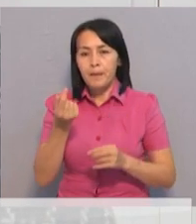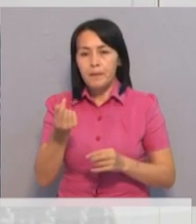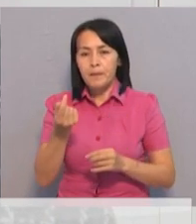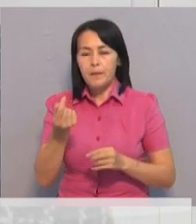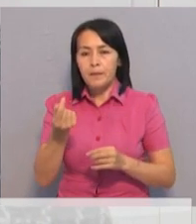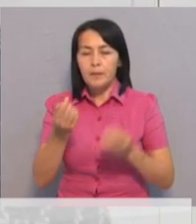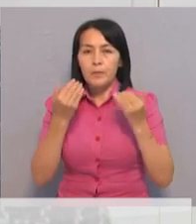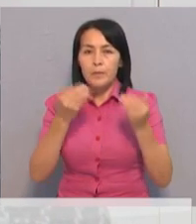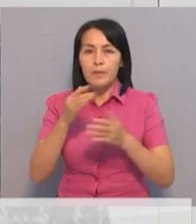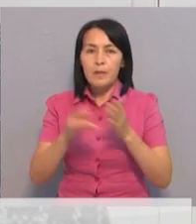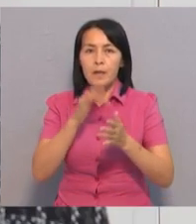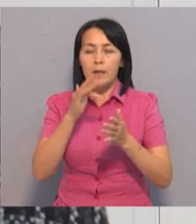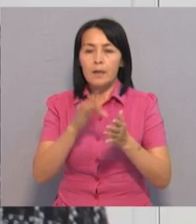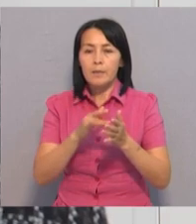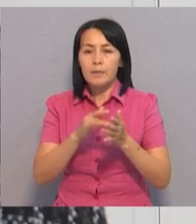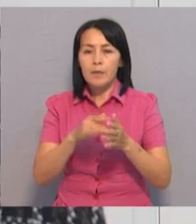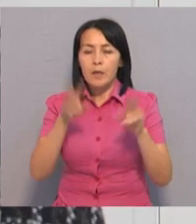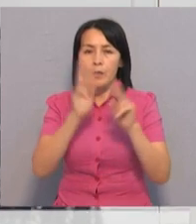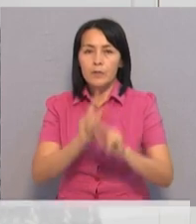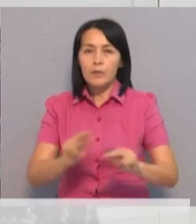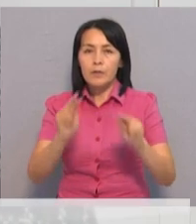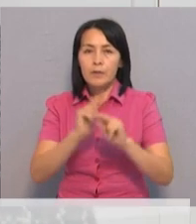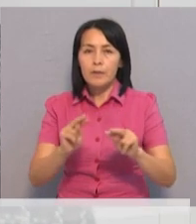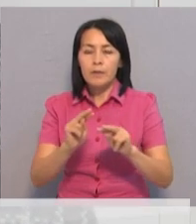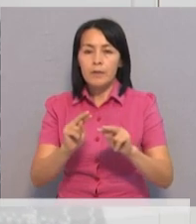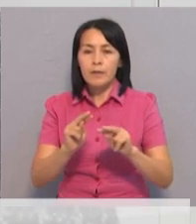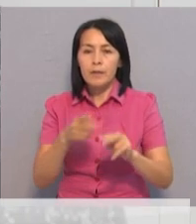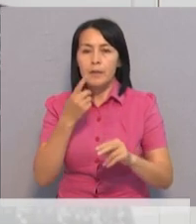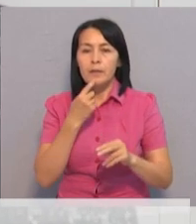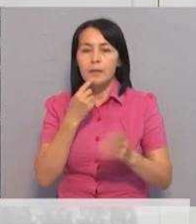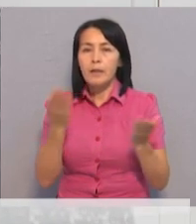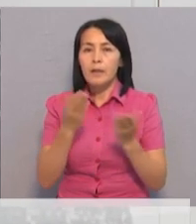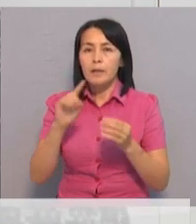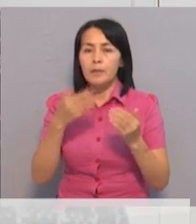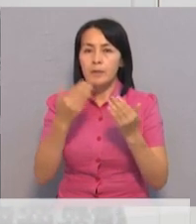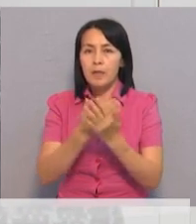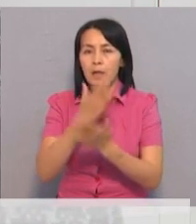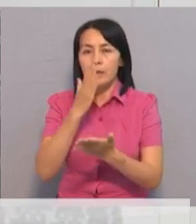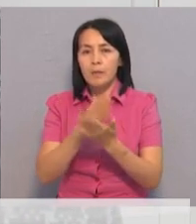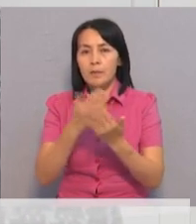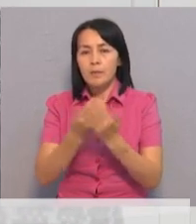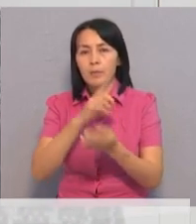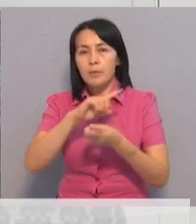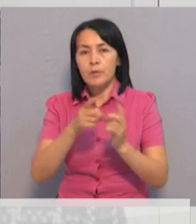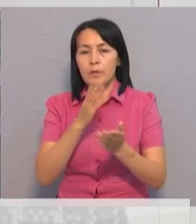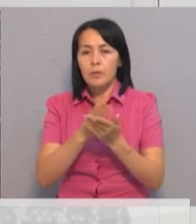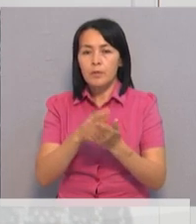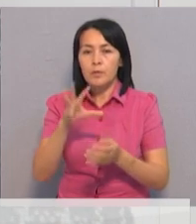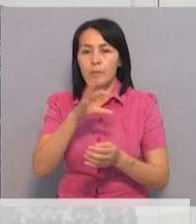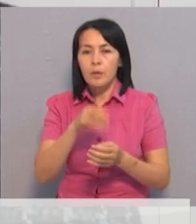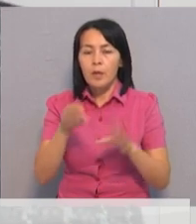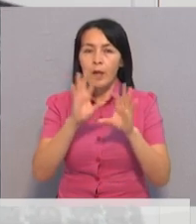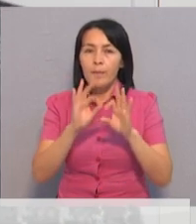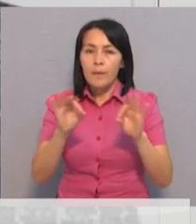жаңағы осы қаламыздың ұстаздарына тілде қандай бір жаңалық, жаңа бір өзгерістер болып жатқан